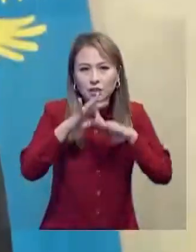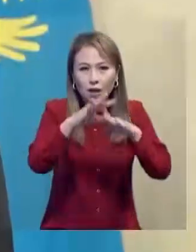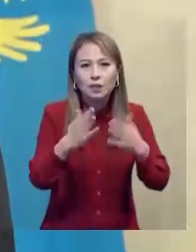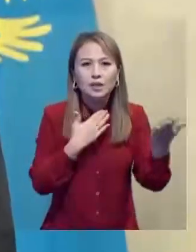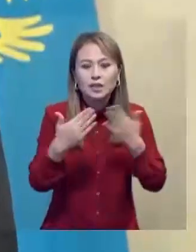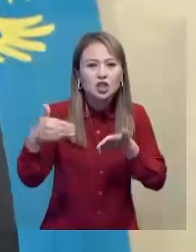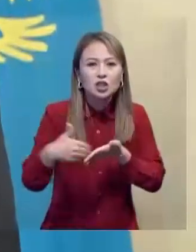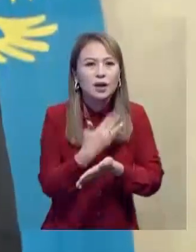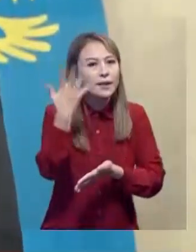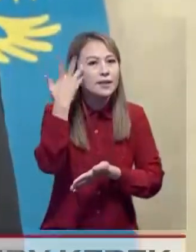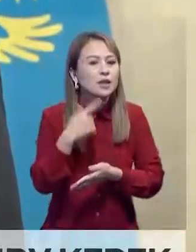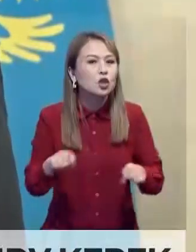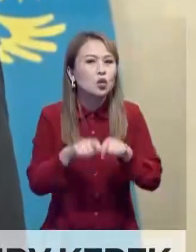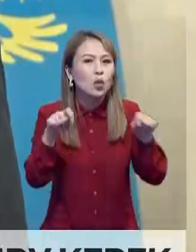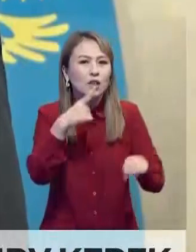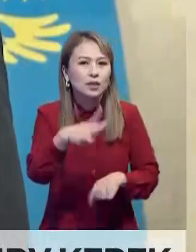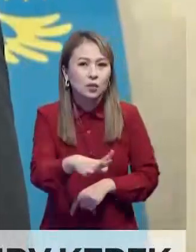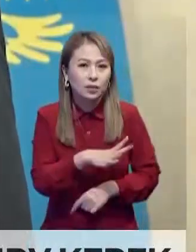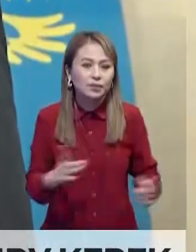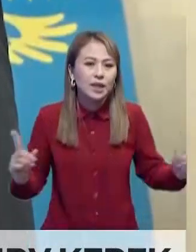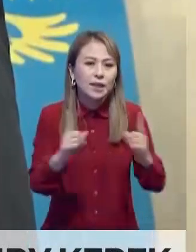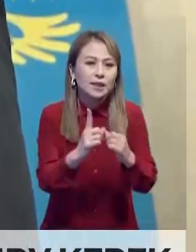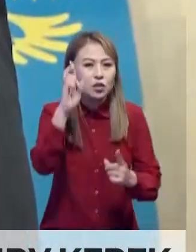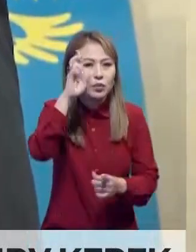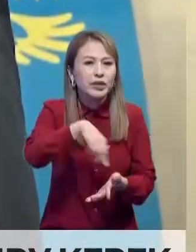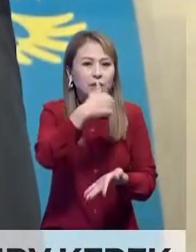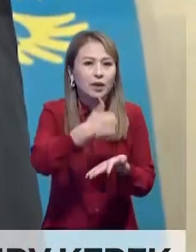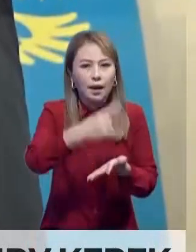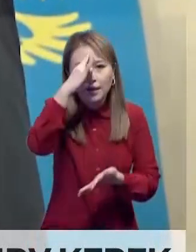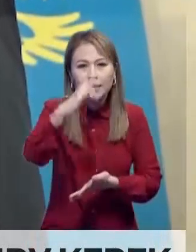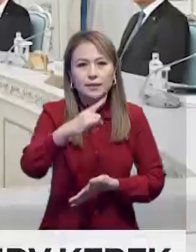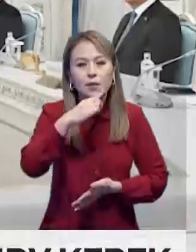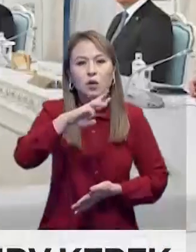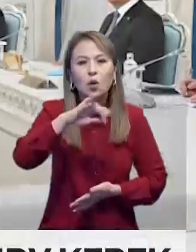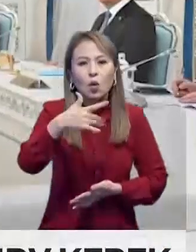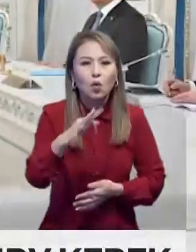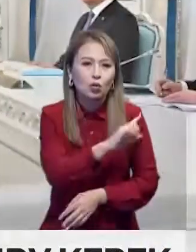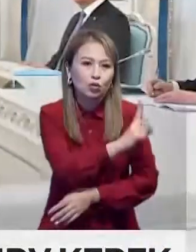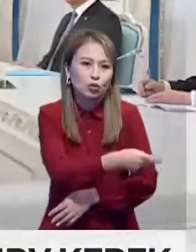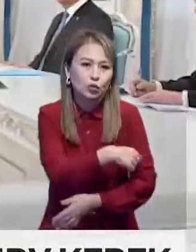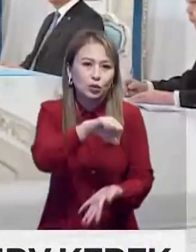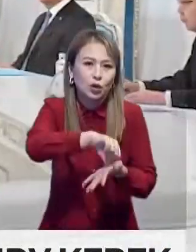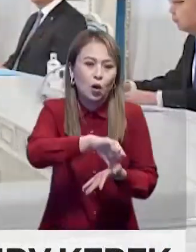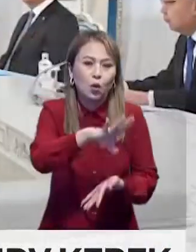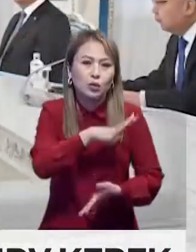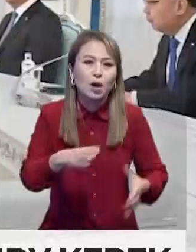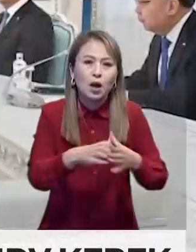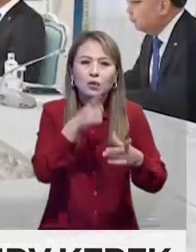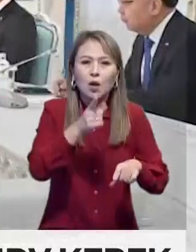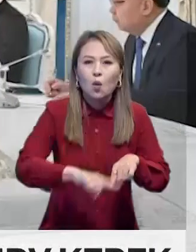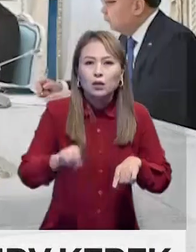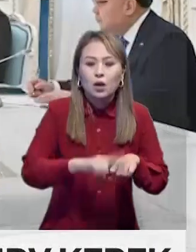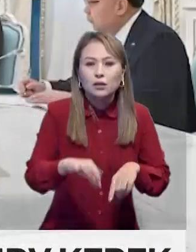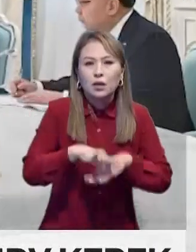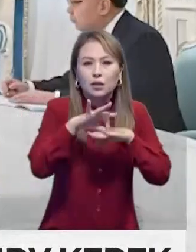екіжақты қарым-қатынастың жаңа кезеңіне жол ашатынын атап өтті. Кездесуде мемлекет басшысы Қазақстан мен Того күш жұмылдыра отырып,